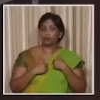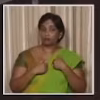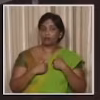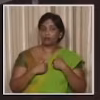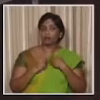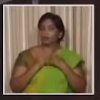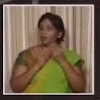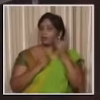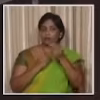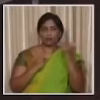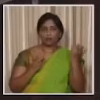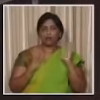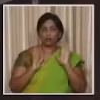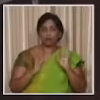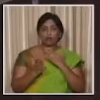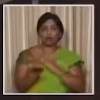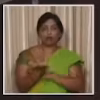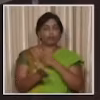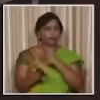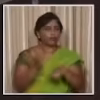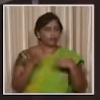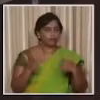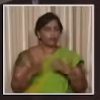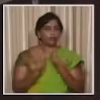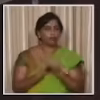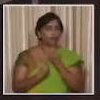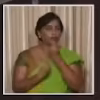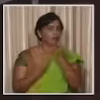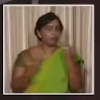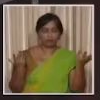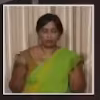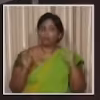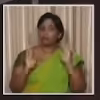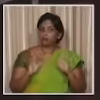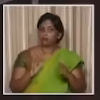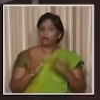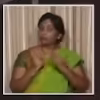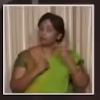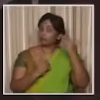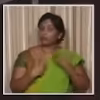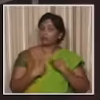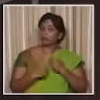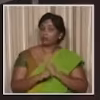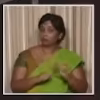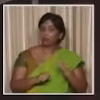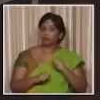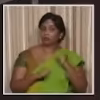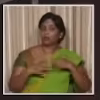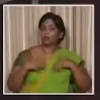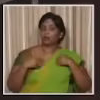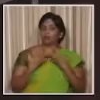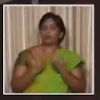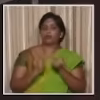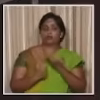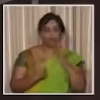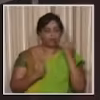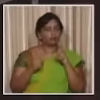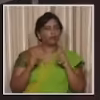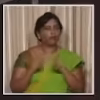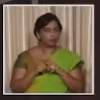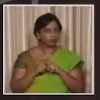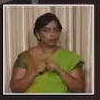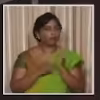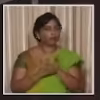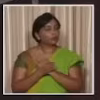කීඩොඩක් අපි දුන්නේ නැහැ හැබැයි අපි ඔප්පු ලියලා ඉවරයි අපි භුක්තිය බාර දීලා නැහැ ඒ නිසා කවදාරි අපි නැති කාලෙක මේවා භුක්තිය බාර ගන්න පුළුවන් ඒ නිසා